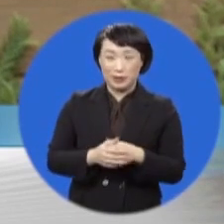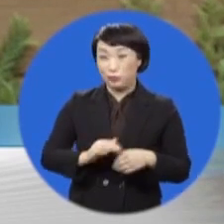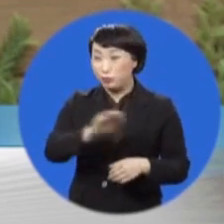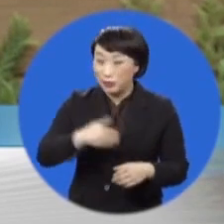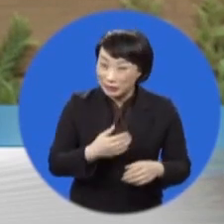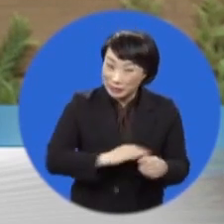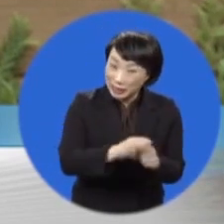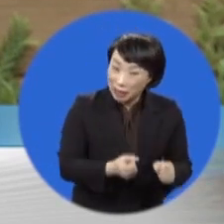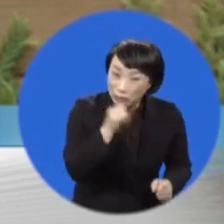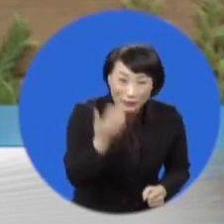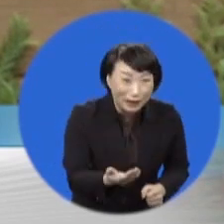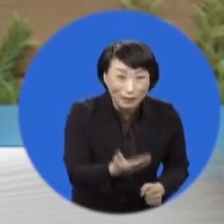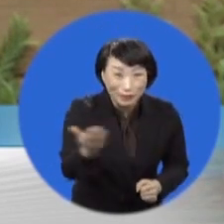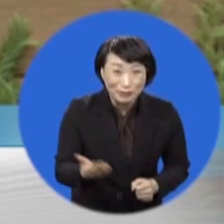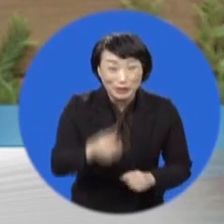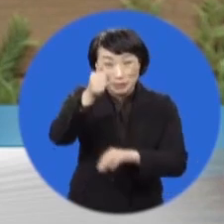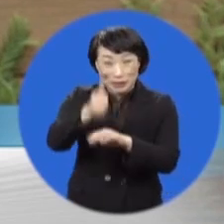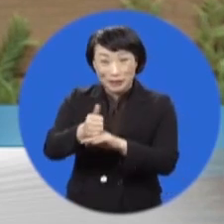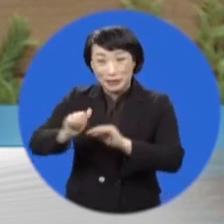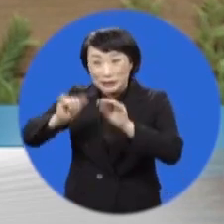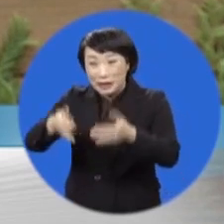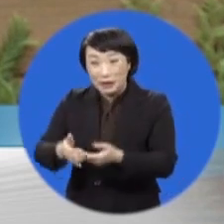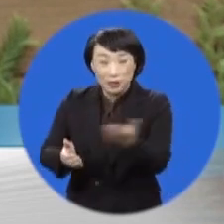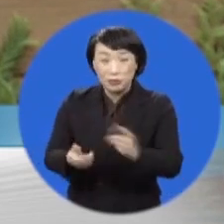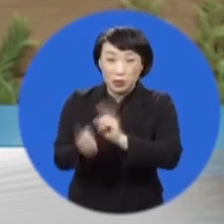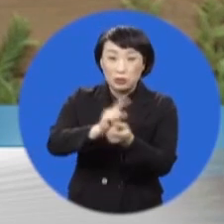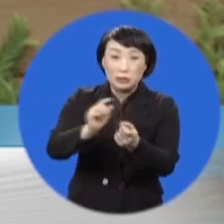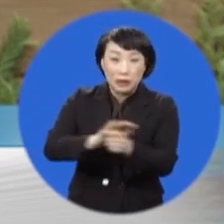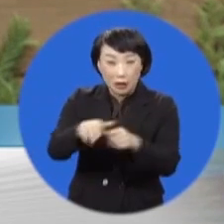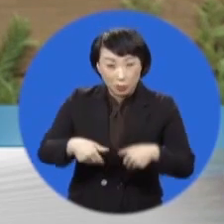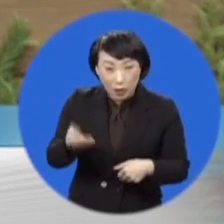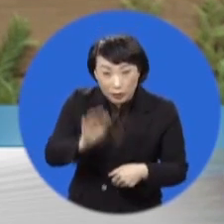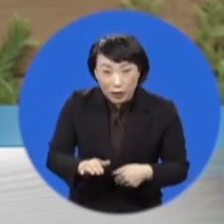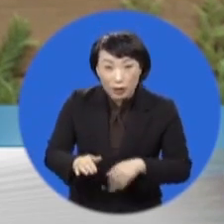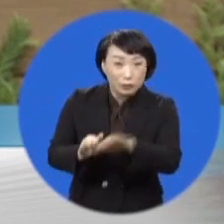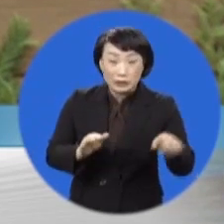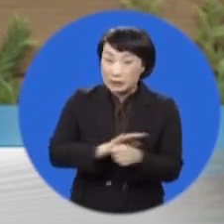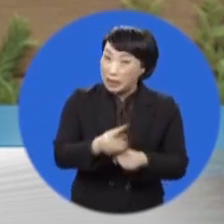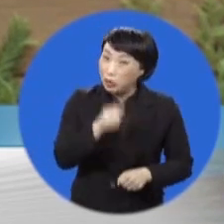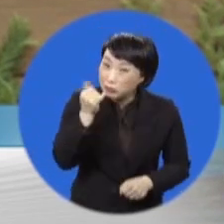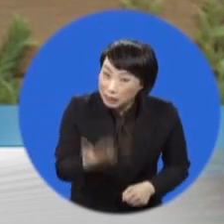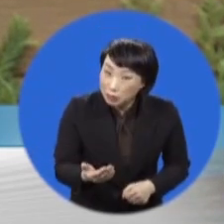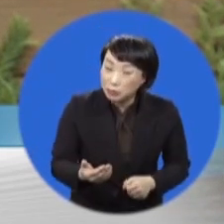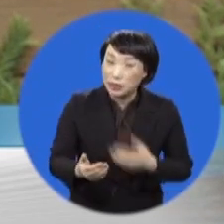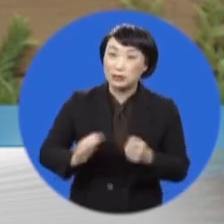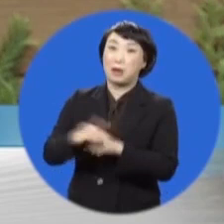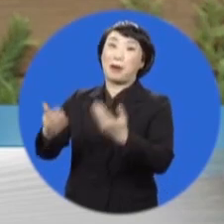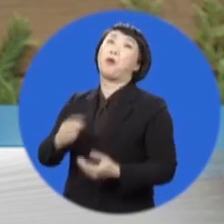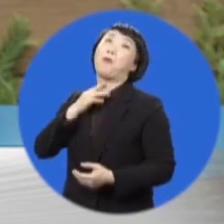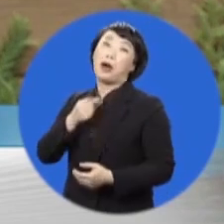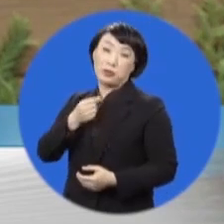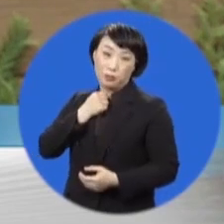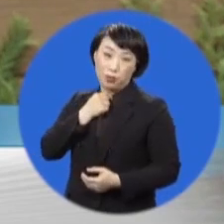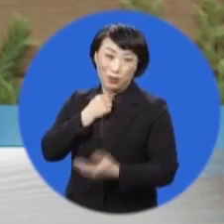사랑 해 줍니까 마침 막 만 c 에는 서로 잘 알아야 된다는 데 사항일 수도 사랑 받을라고 많아 이제